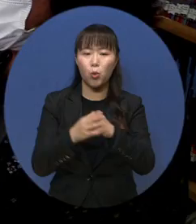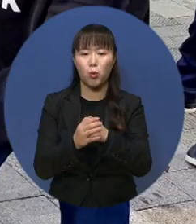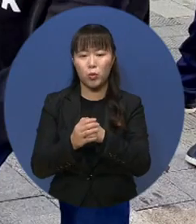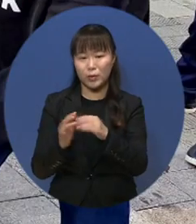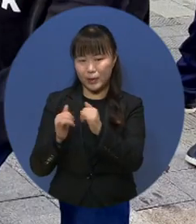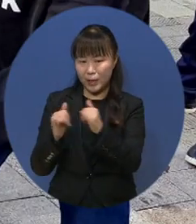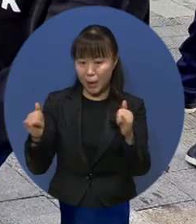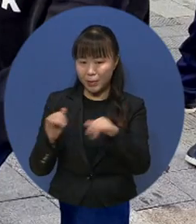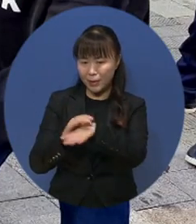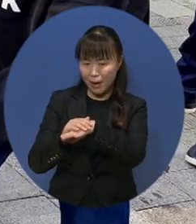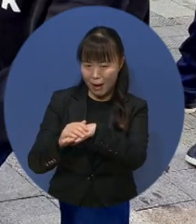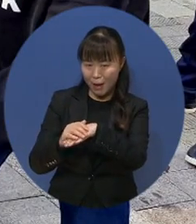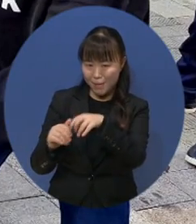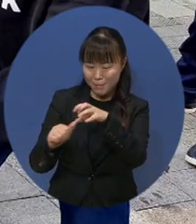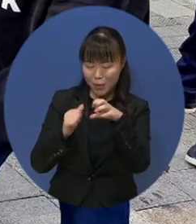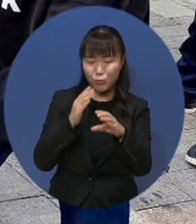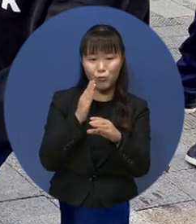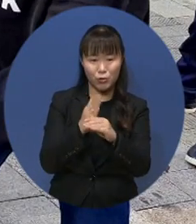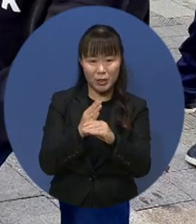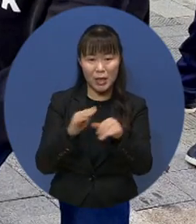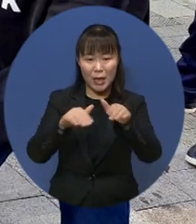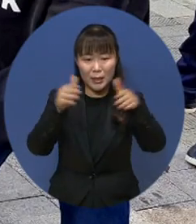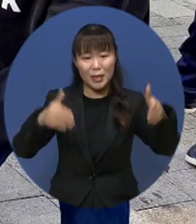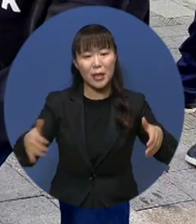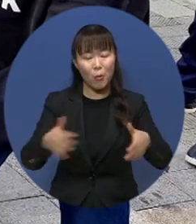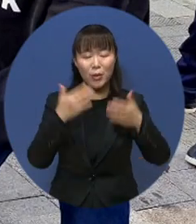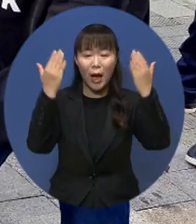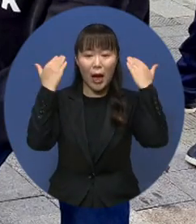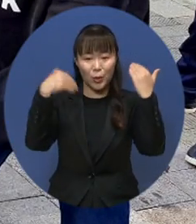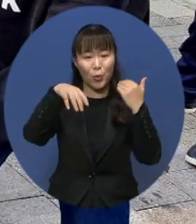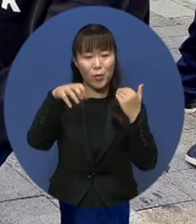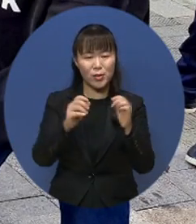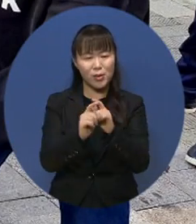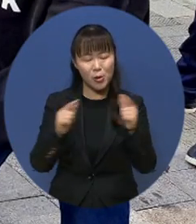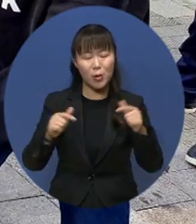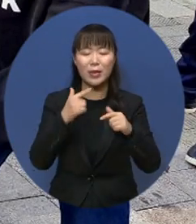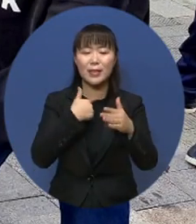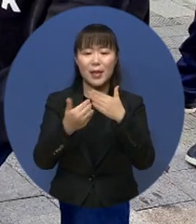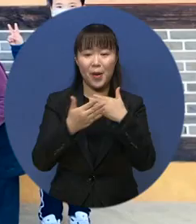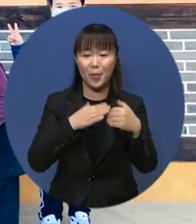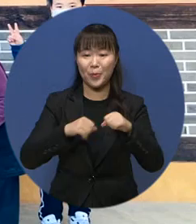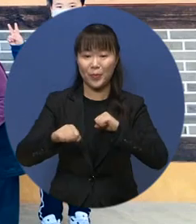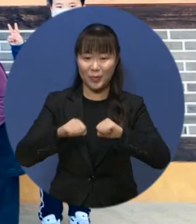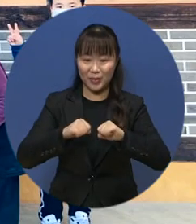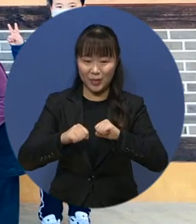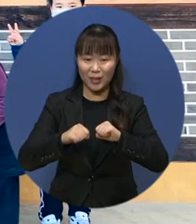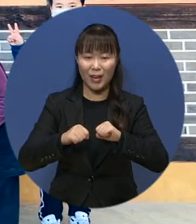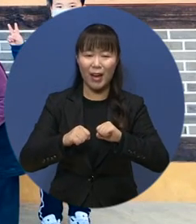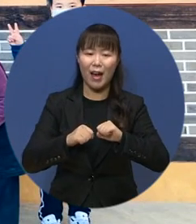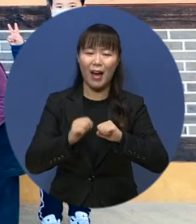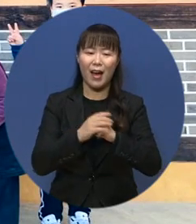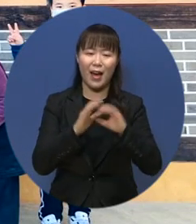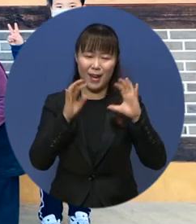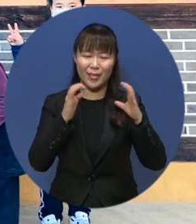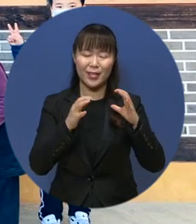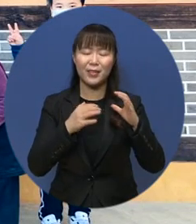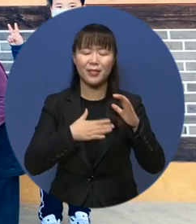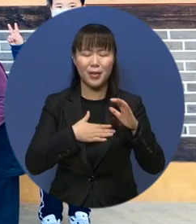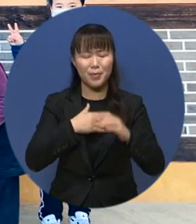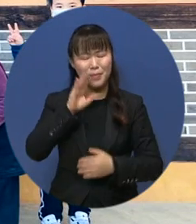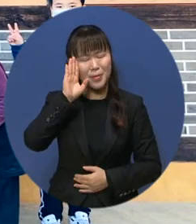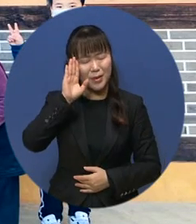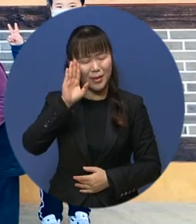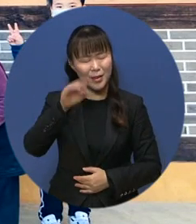자원을 제대로 활용하고 있는 책상 없는 학교에서의 다양한 체험 활동으로 아이들은 자신의